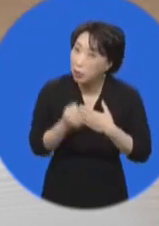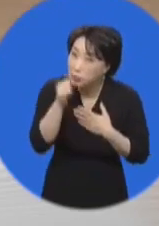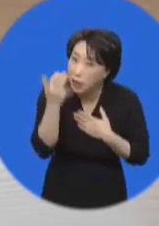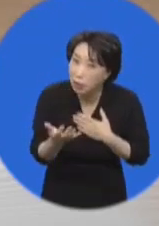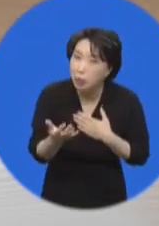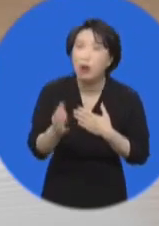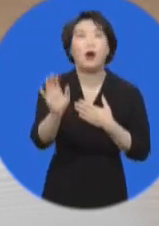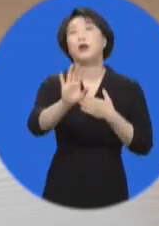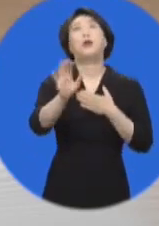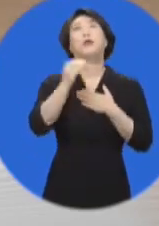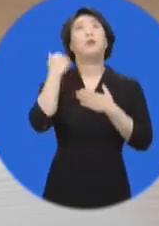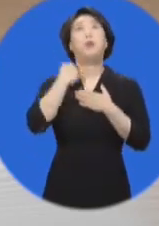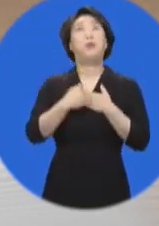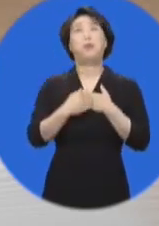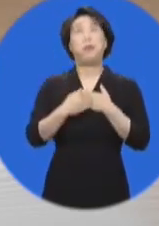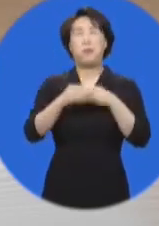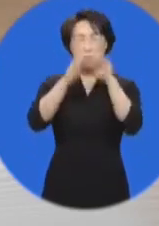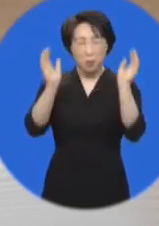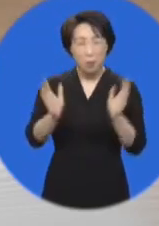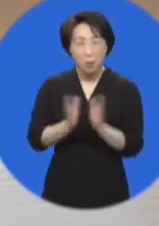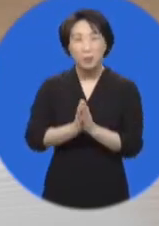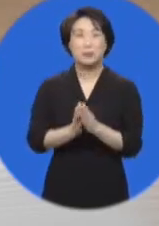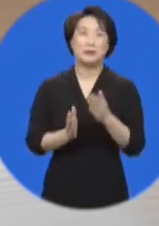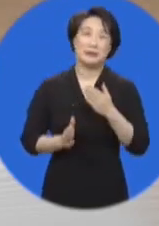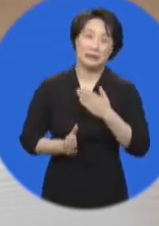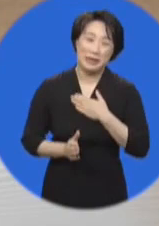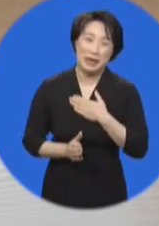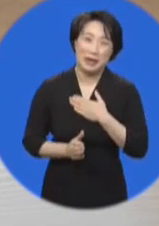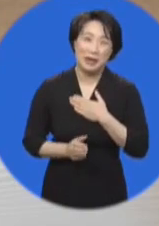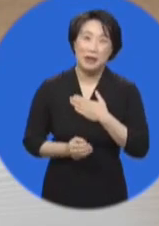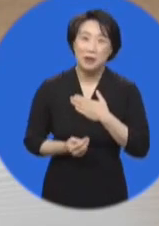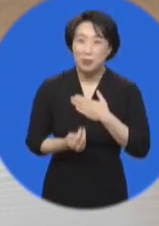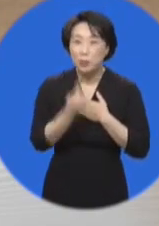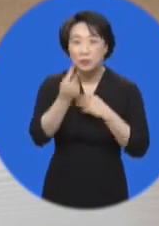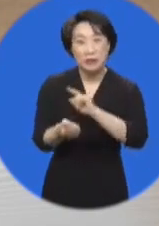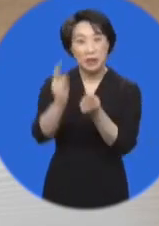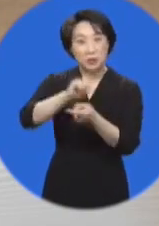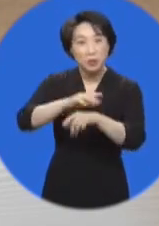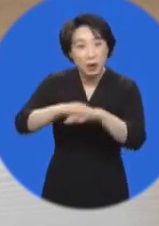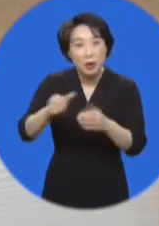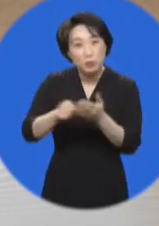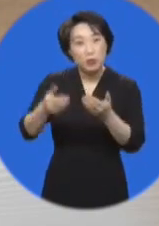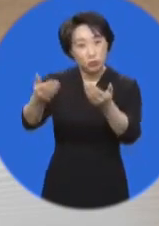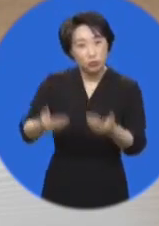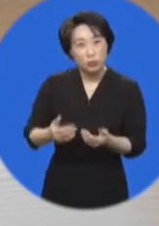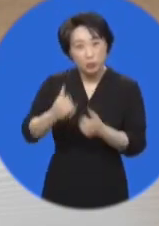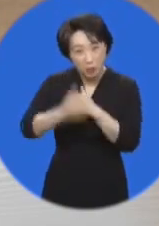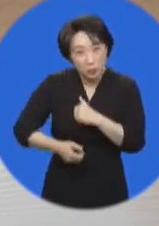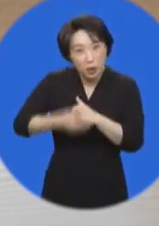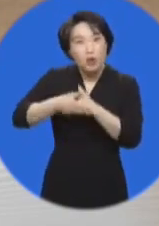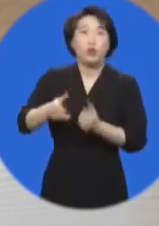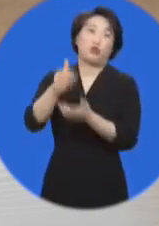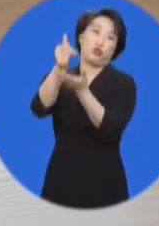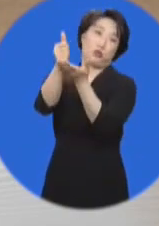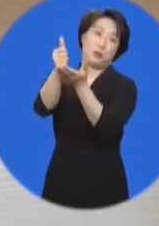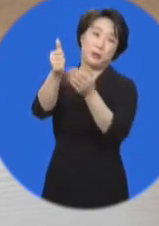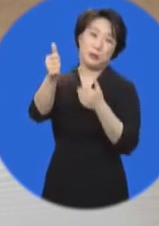없어 다 나를 목숨을 대속물로 주기까지 섬겨주신 그분이